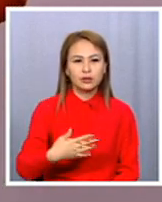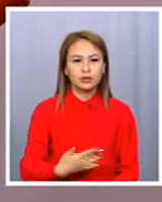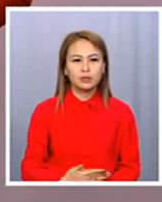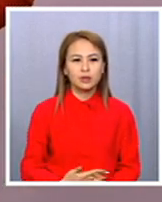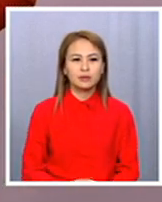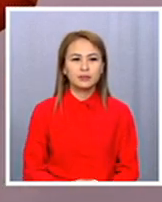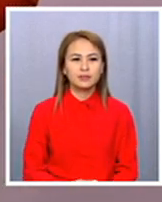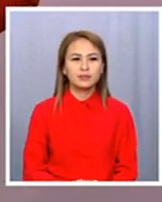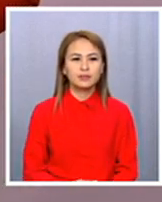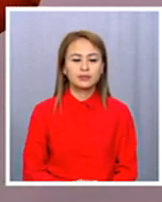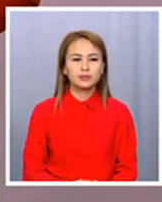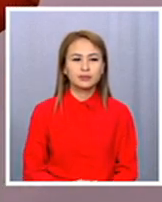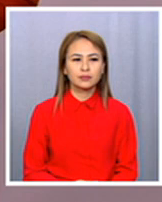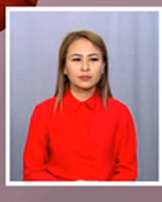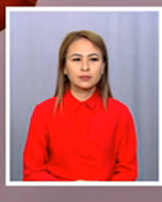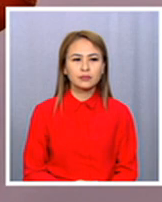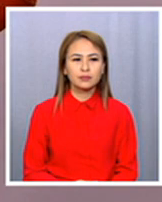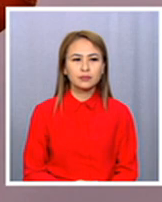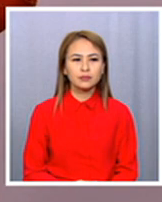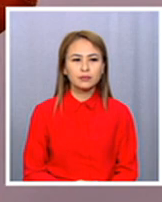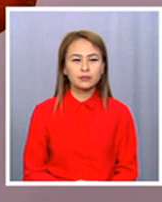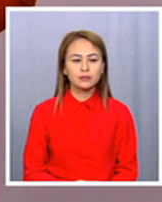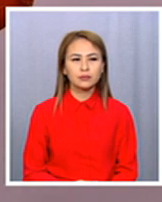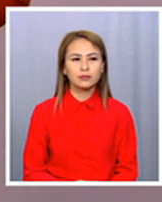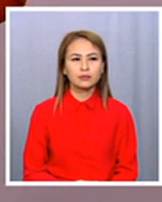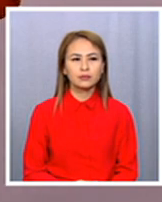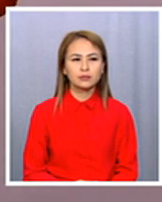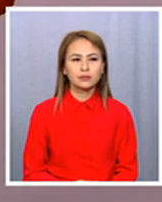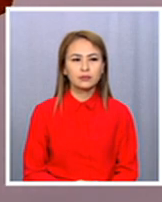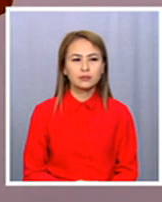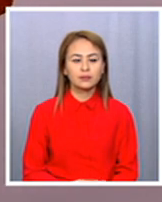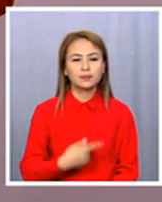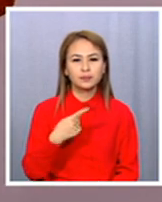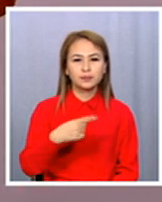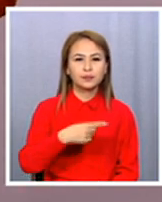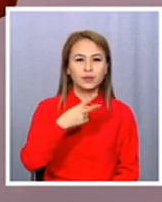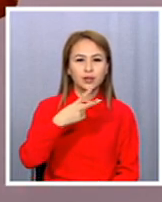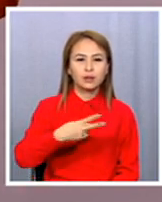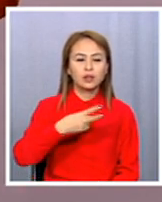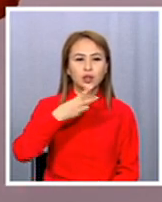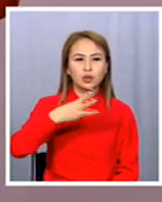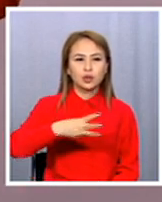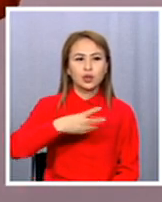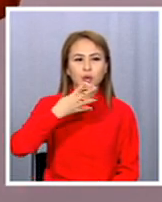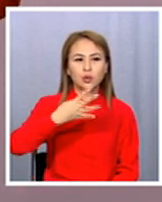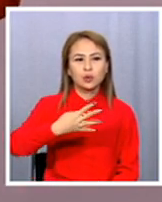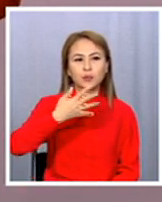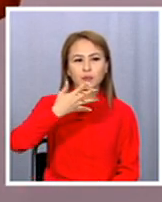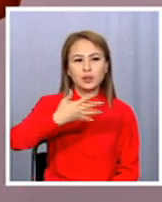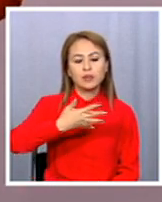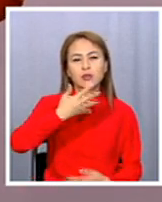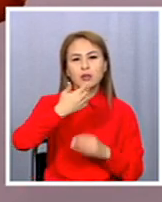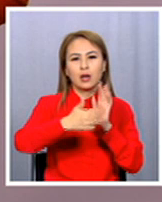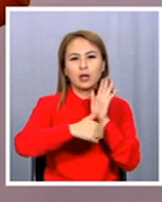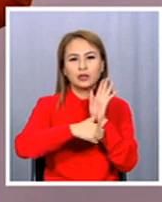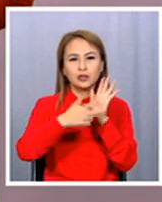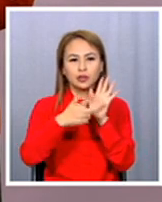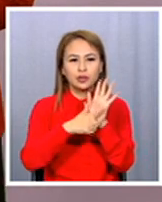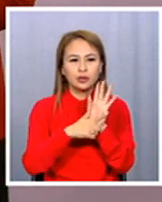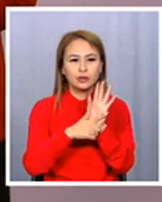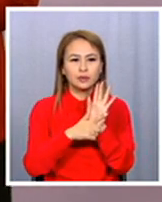үшін түрлі түсті тік төртбұрыштардың санын анықтайық. 1, 2, 3, 4, 5, 6,